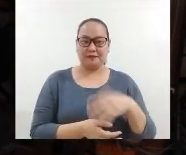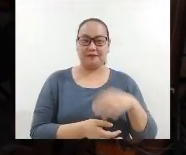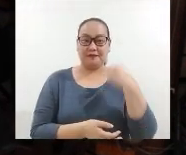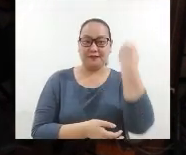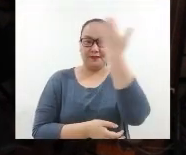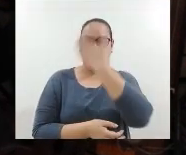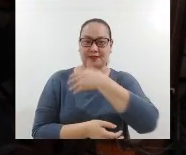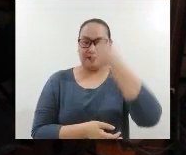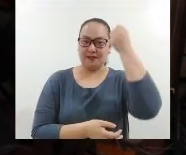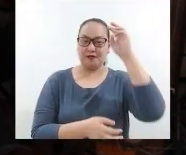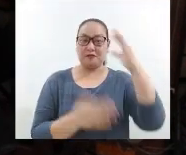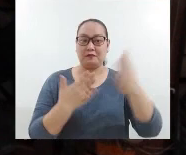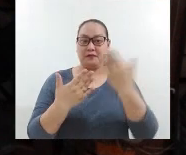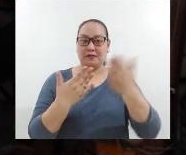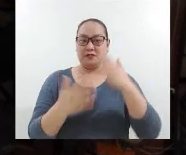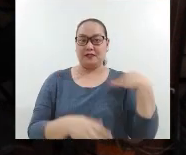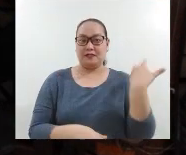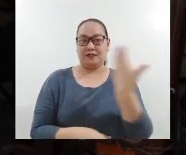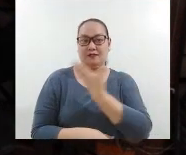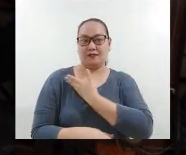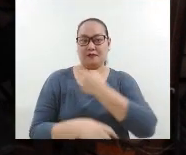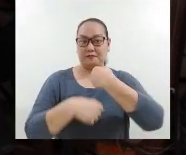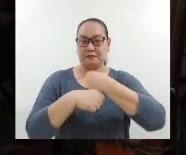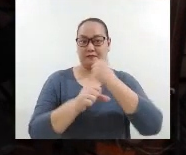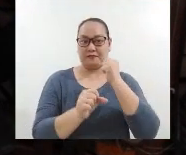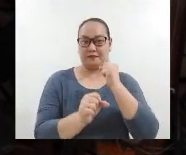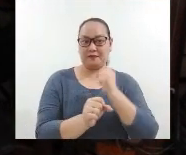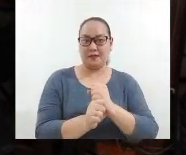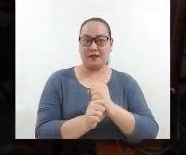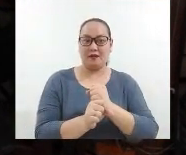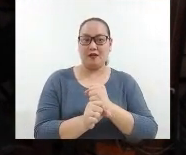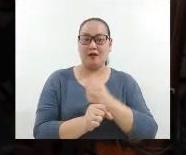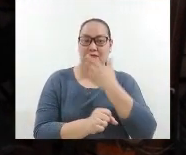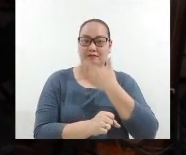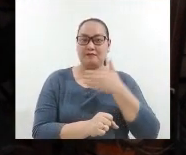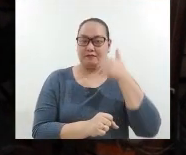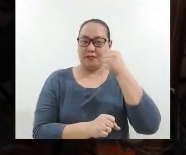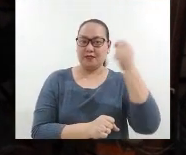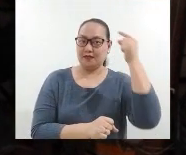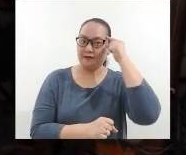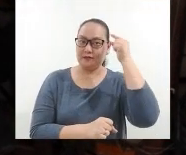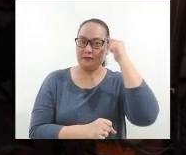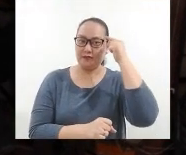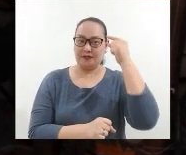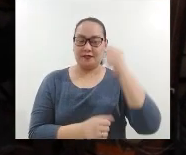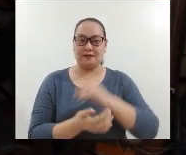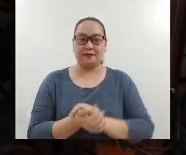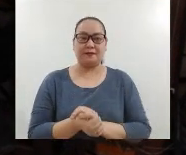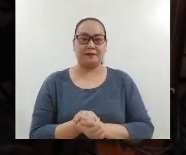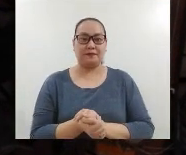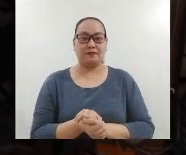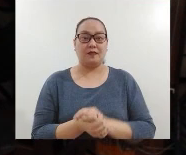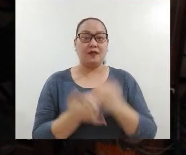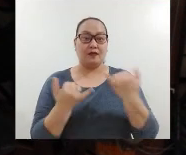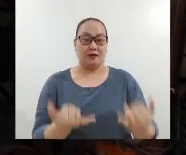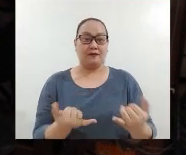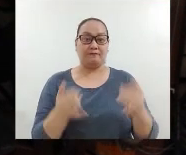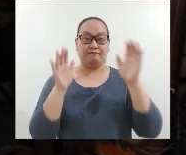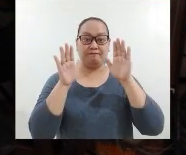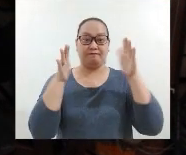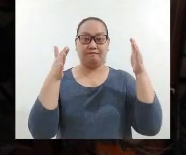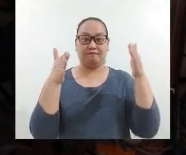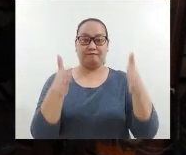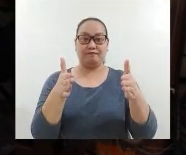mas madali po sa akin ang makalikha ng mas magandang imahe or images. This time, focus your eyes on the